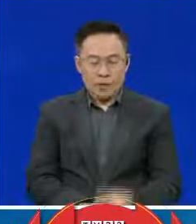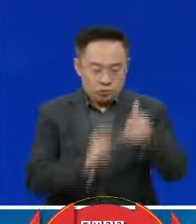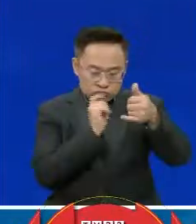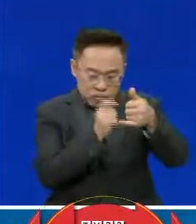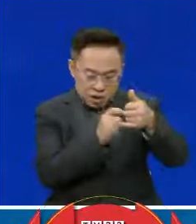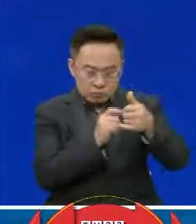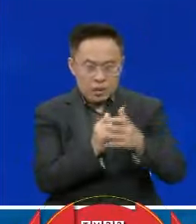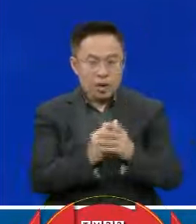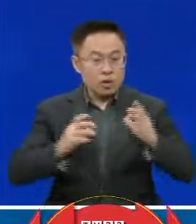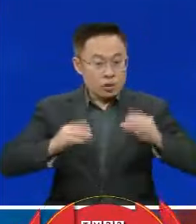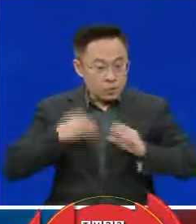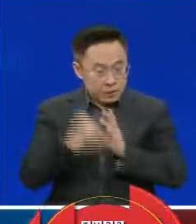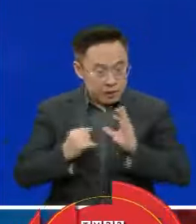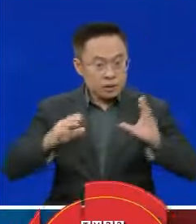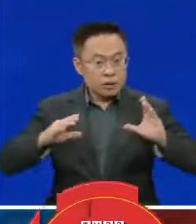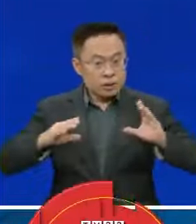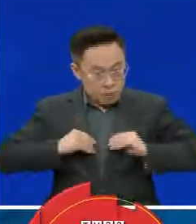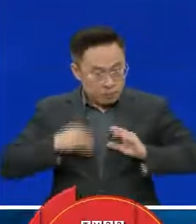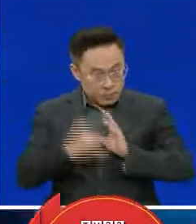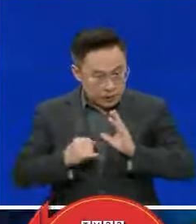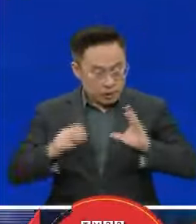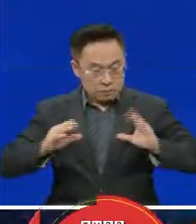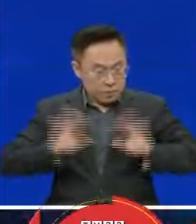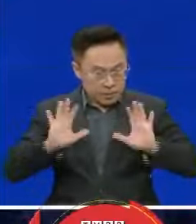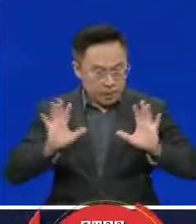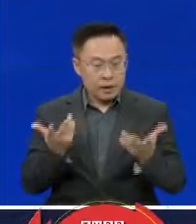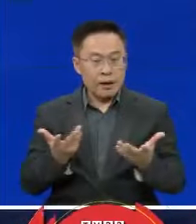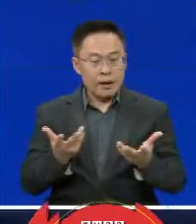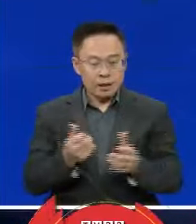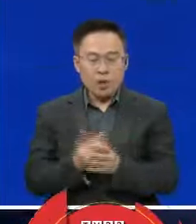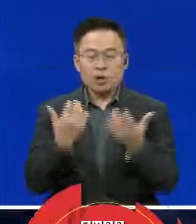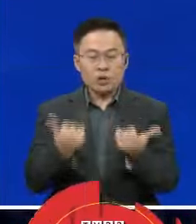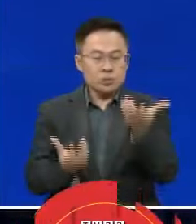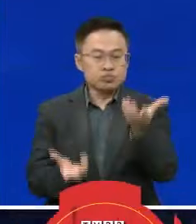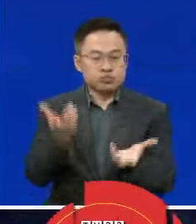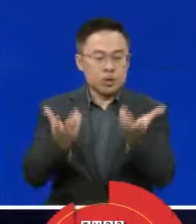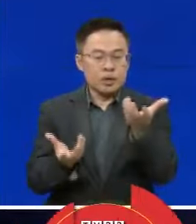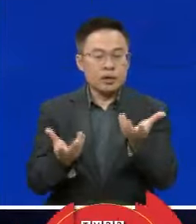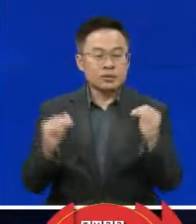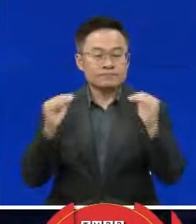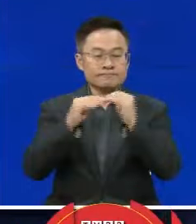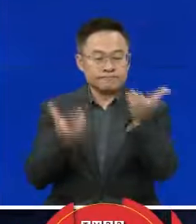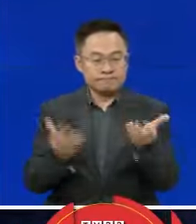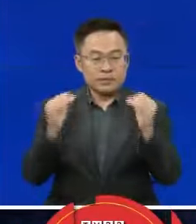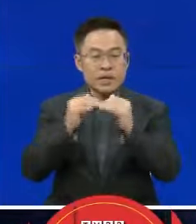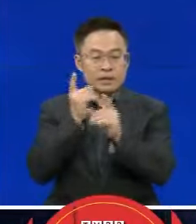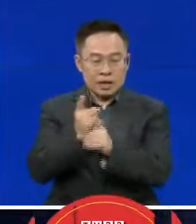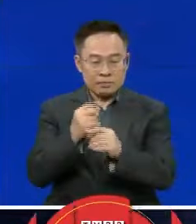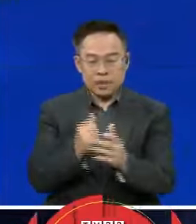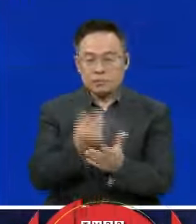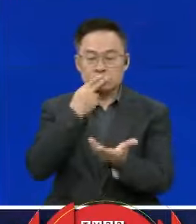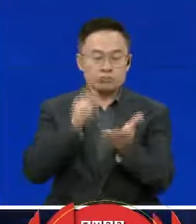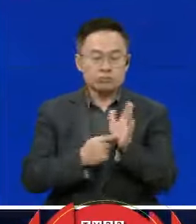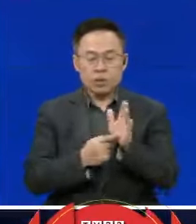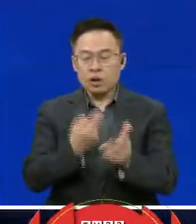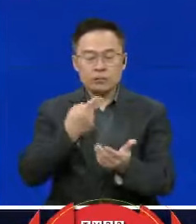นี้ อย่างนี้อย่างนี้เดี๋ยวตอนนี้ทุกอย่างเนี่ยเข้าอยู่ในกระบวนการยุติธรรมแล้วนะครับนะผมก็มามอบตัวตามปกตินะ อันนี้คือเราประกันตัวออกมา